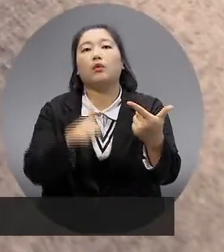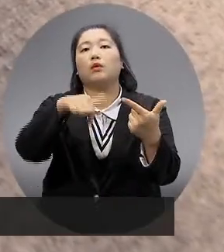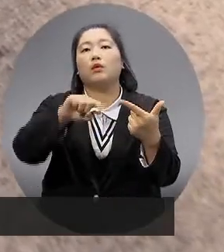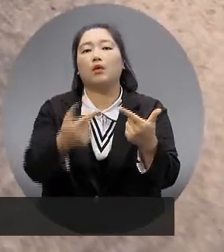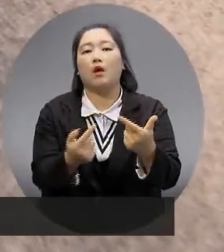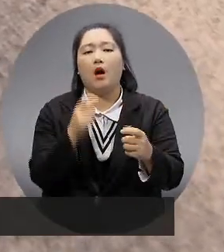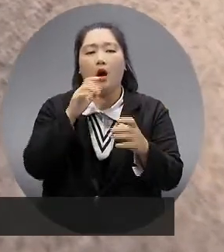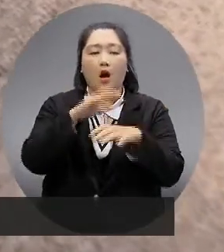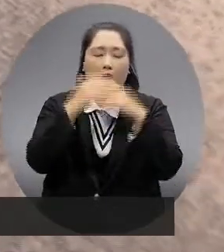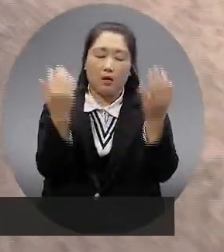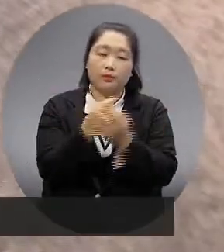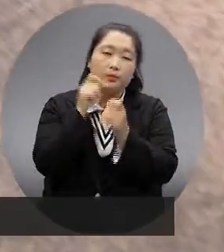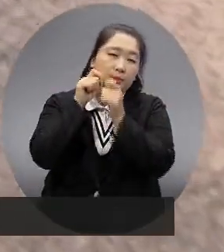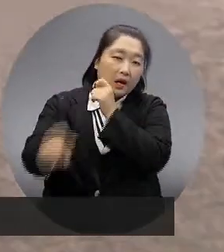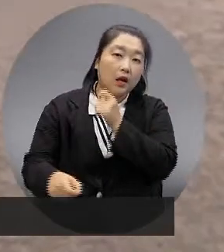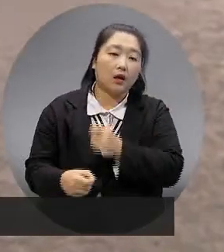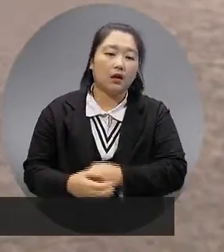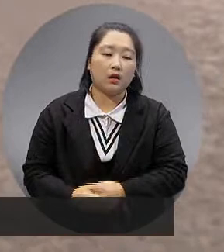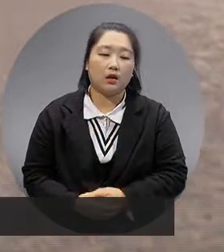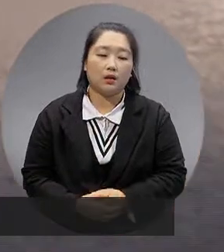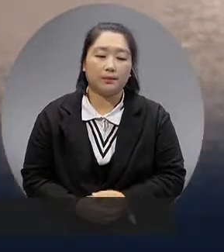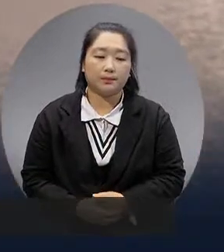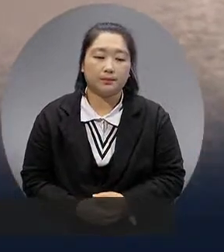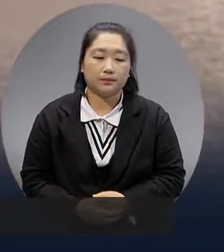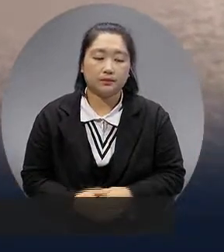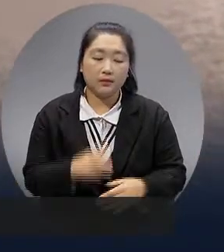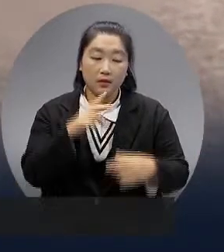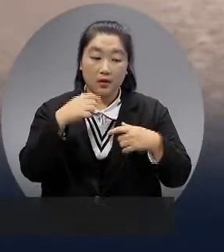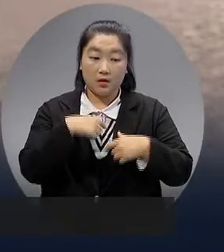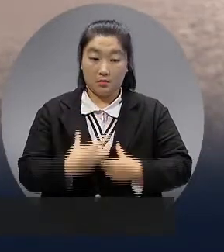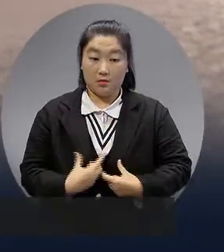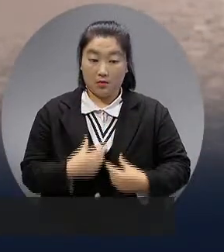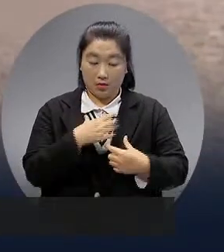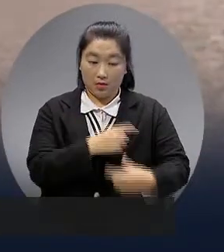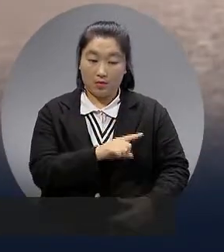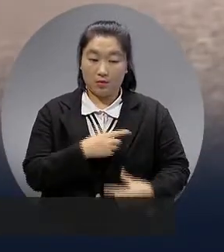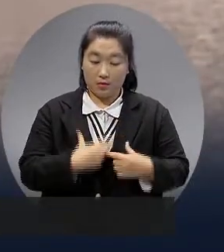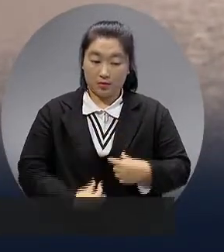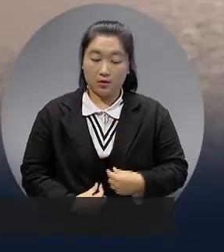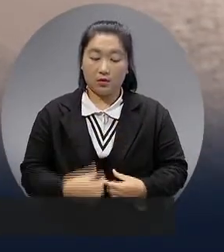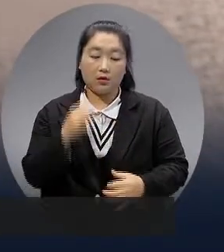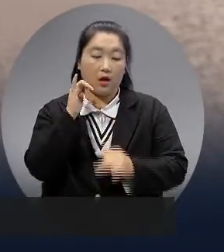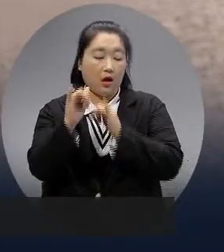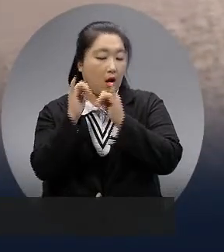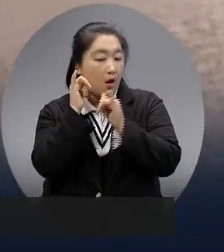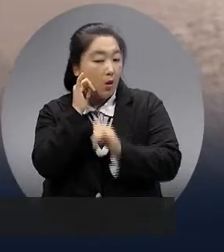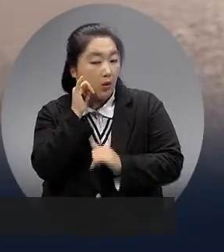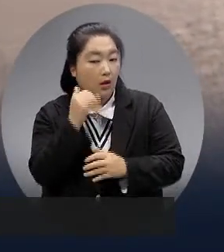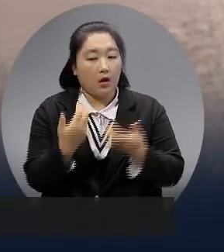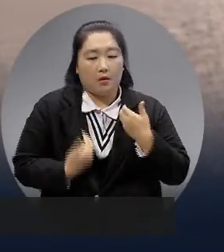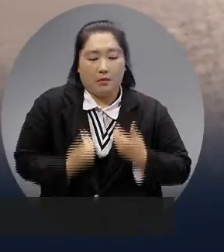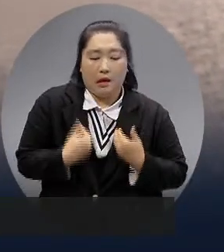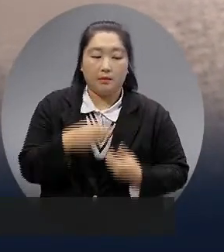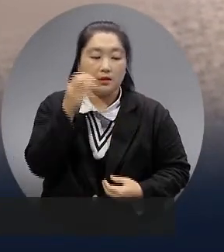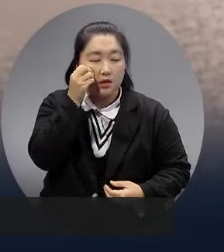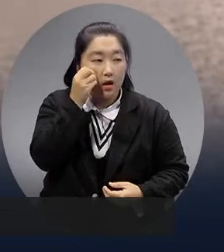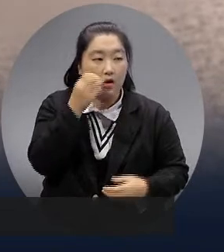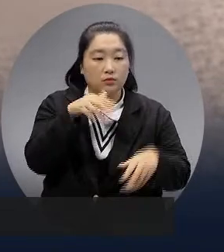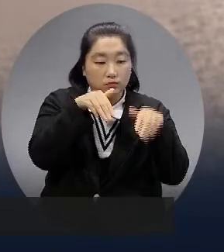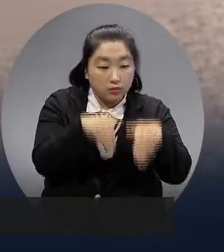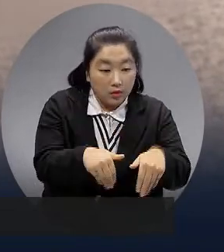모두 사기였습니다. 명찰 달고 이러고 와서 그럴싸하게 전화를 계속해요. 막 바쁜 척을